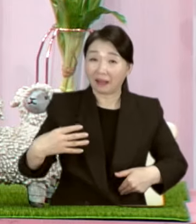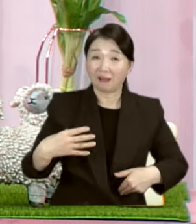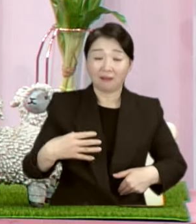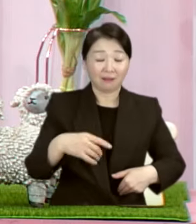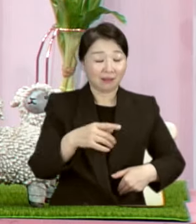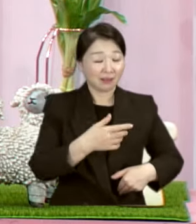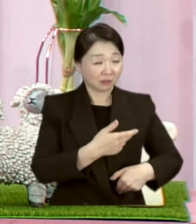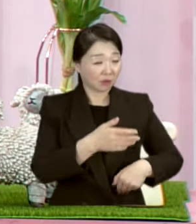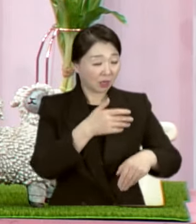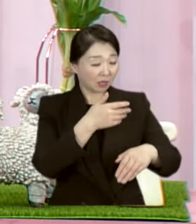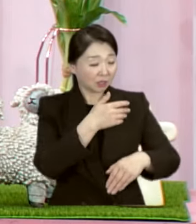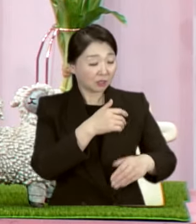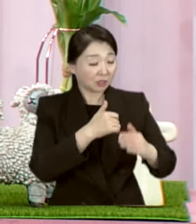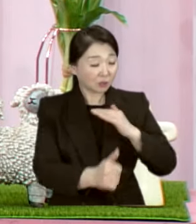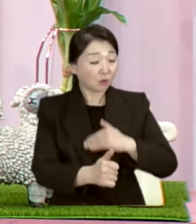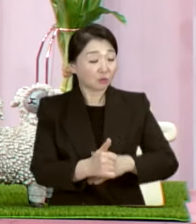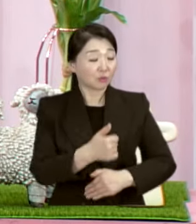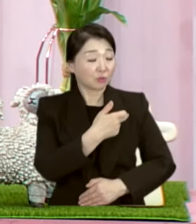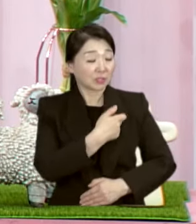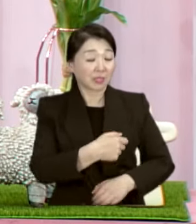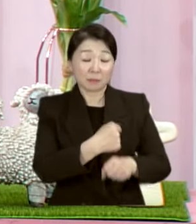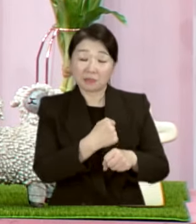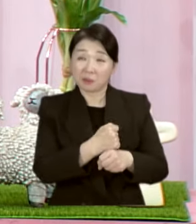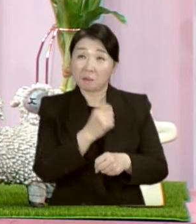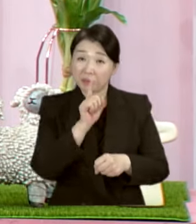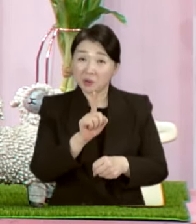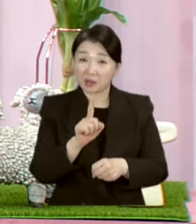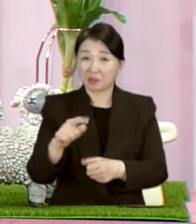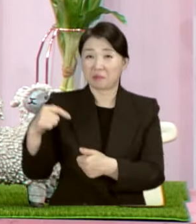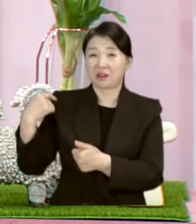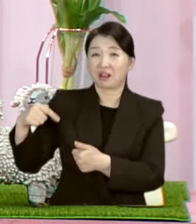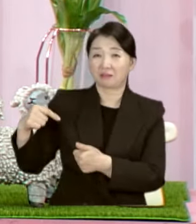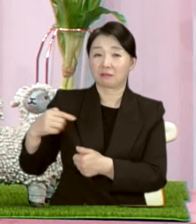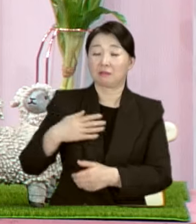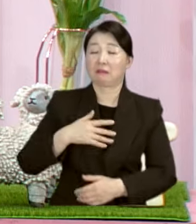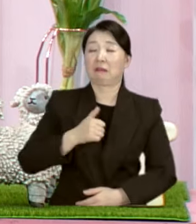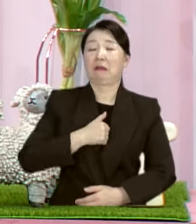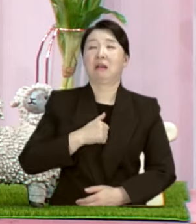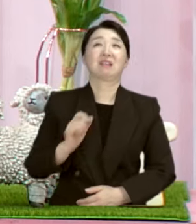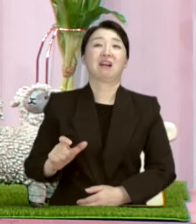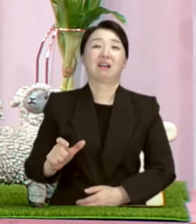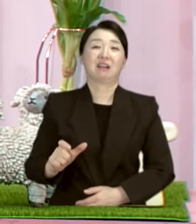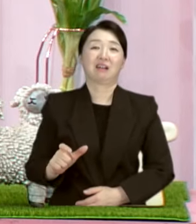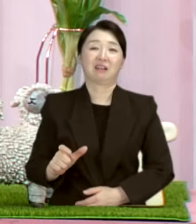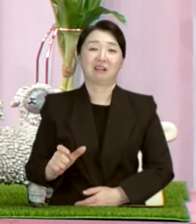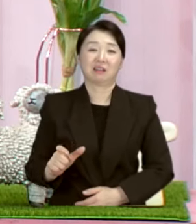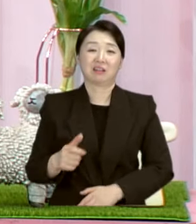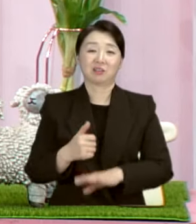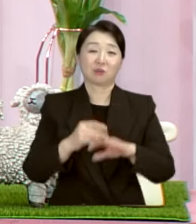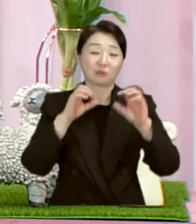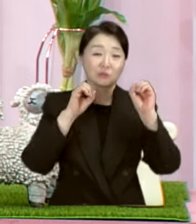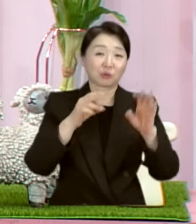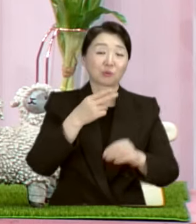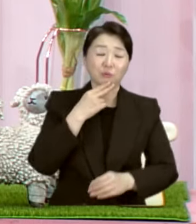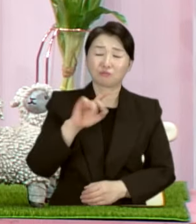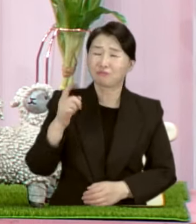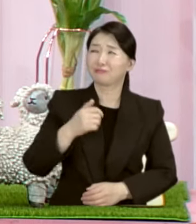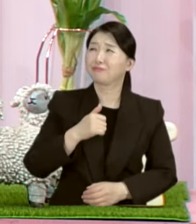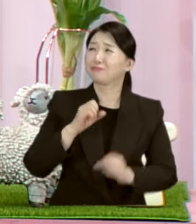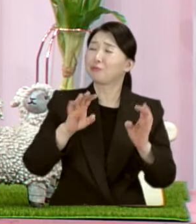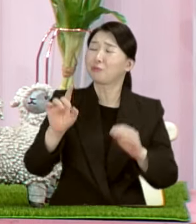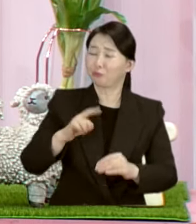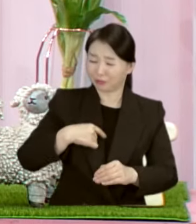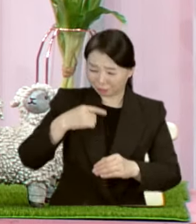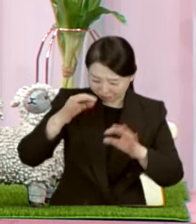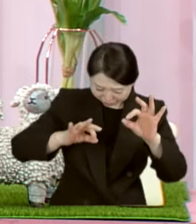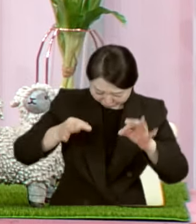너가 선수들 제자 삼아야 된다. 항상 이렇게 가르쳐 주시고 했는데 제가 자아가 너무 세서 전도를 안 했어. 무슨 전도야.